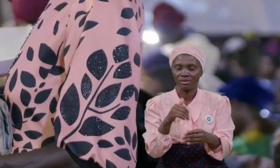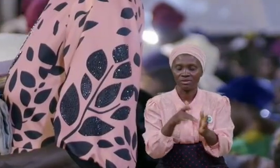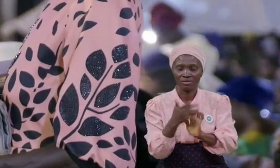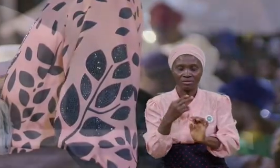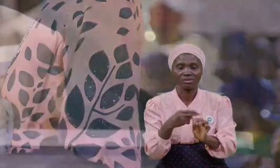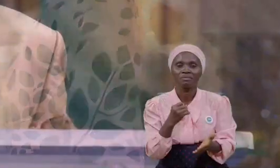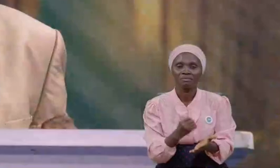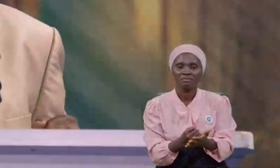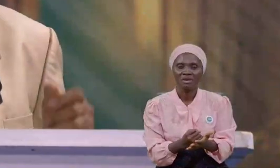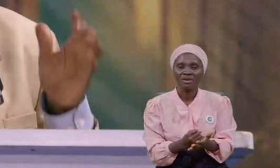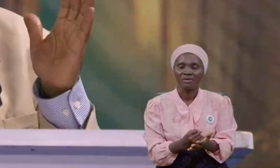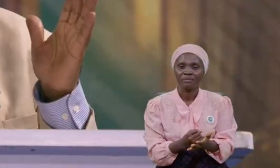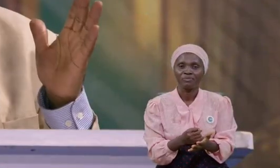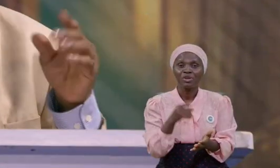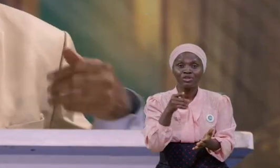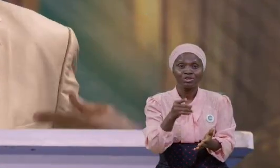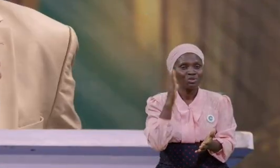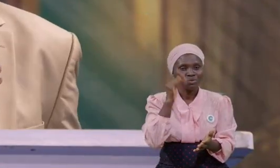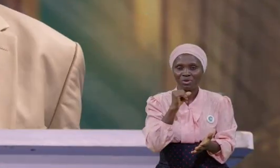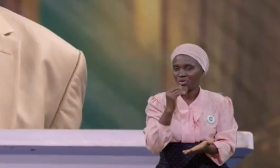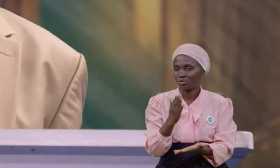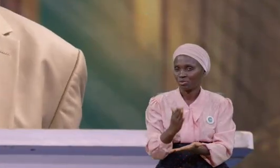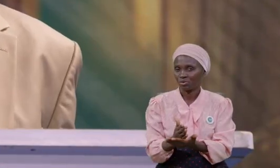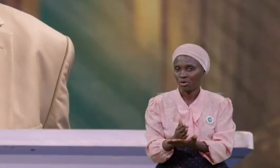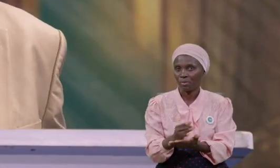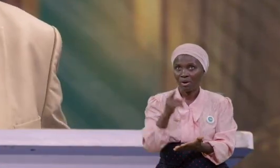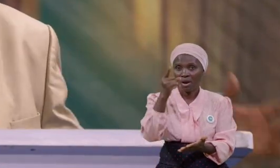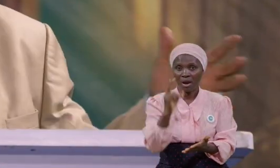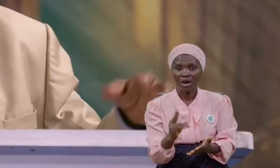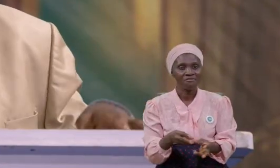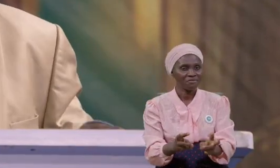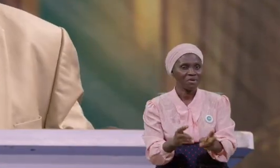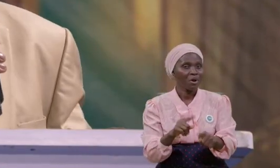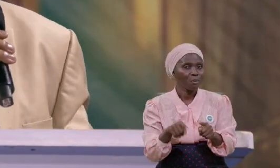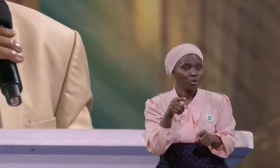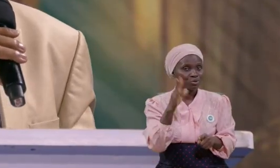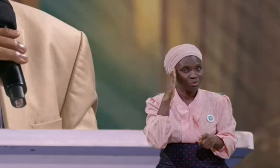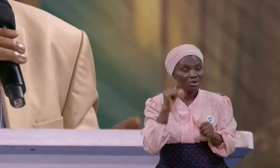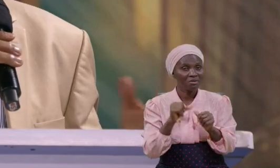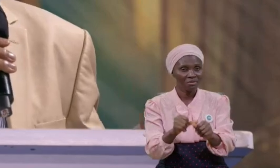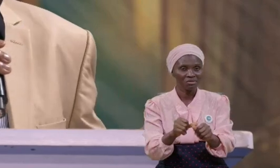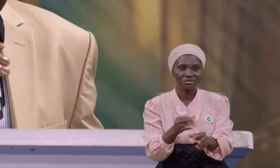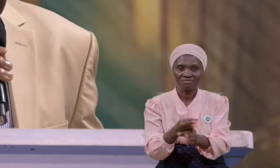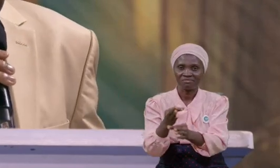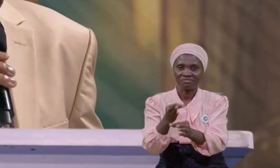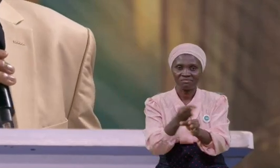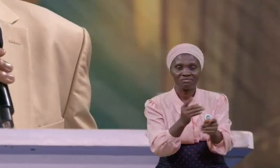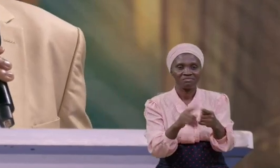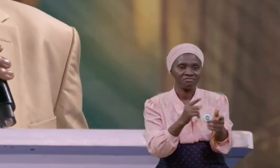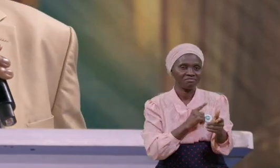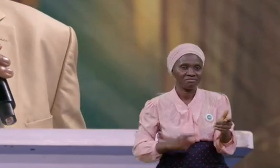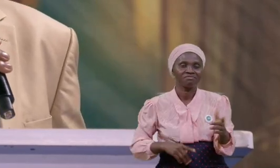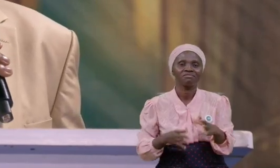Vous n'allez pas vous arrêter à mi-chemin. Vous serez fidèles au Seigneur. Et pour ceux qui nous suivent à la